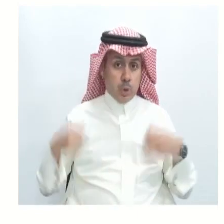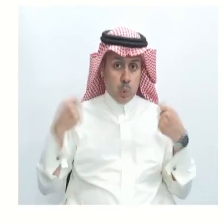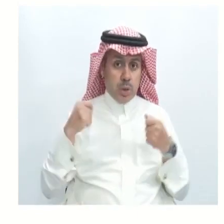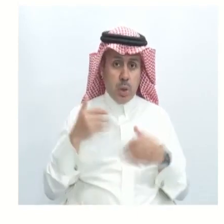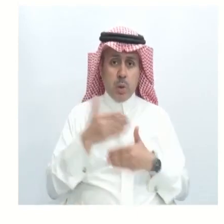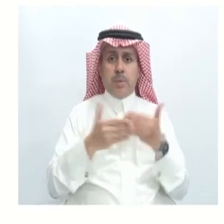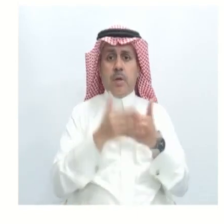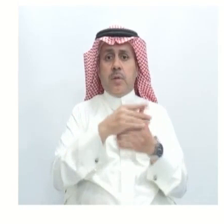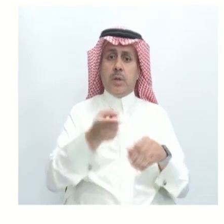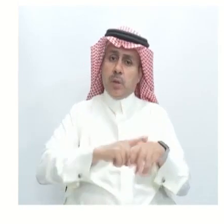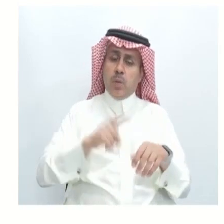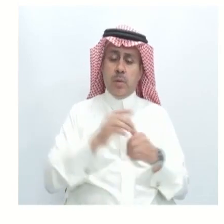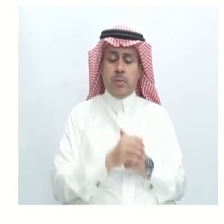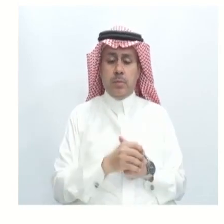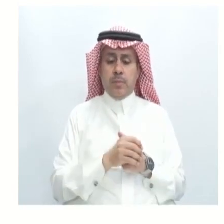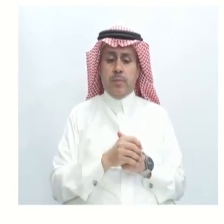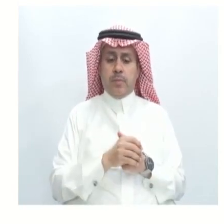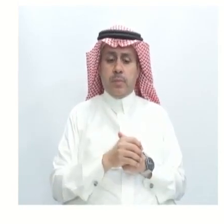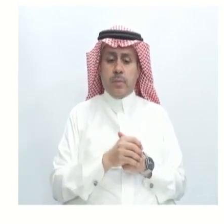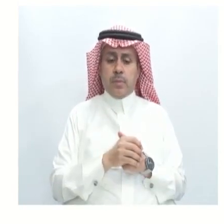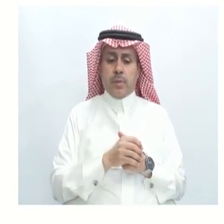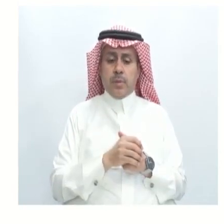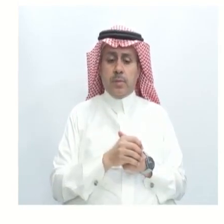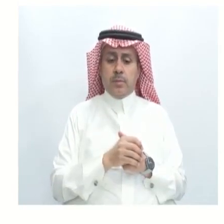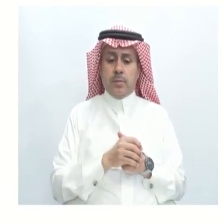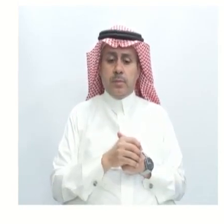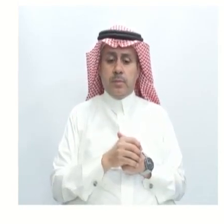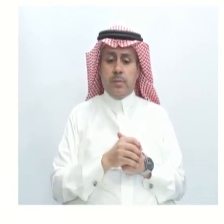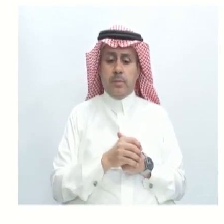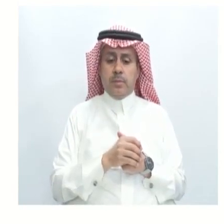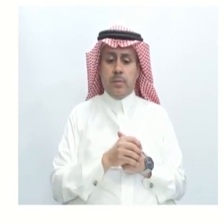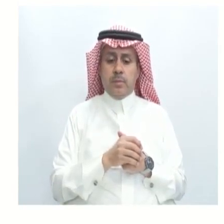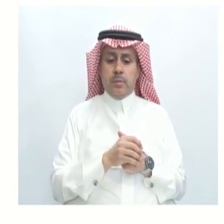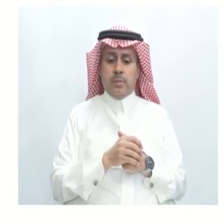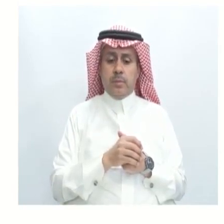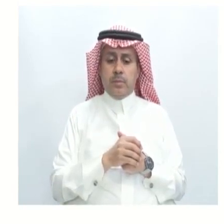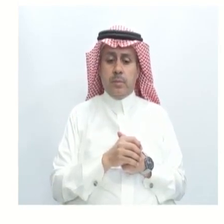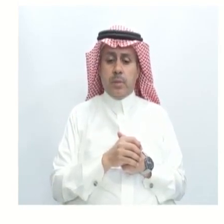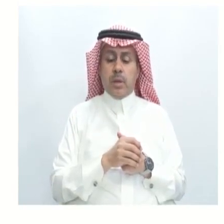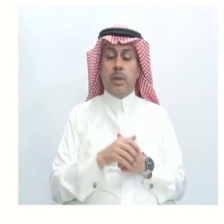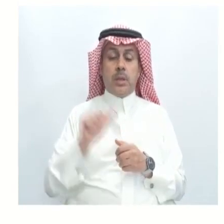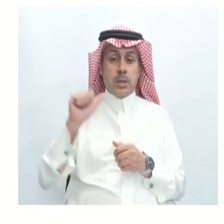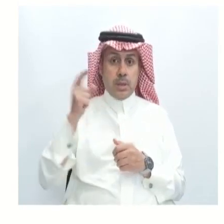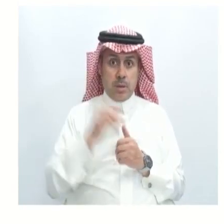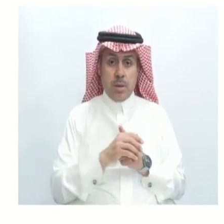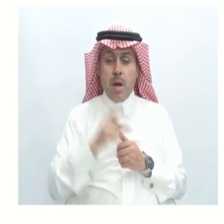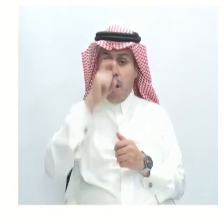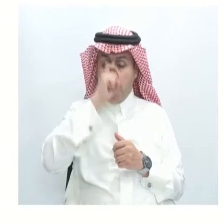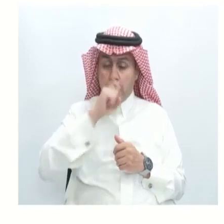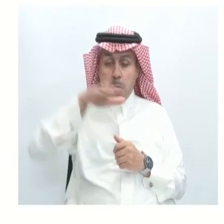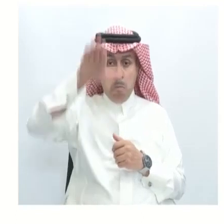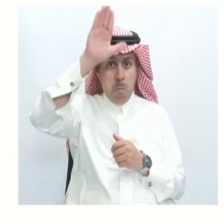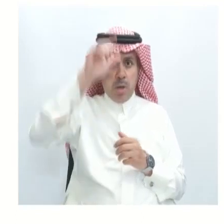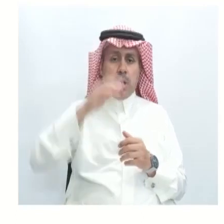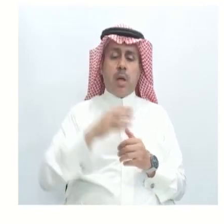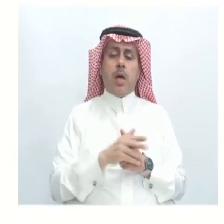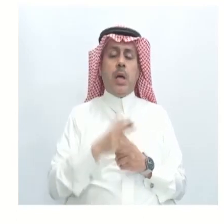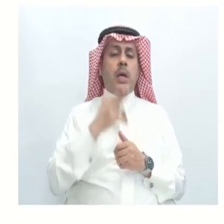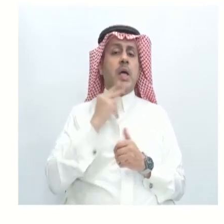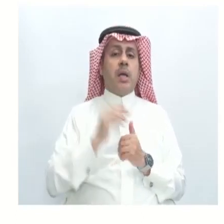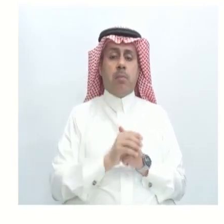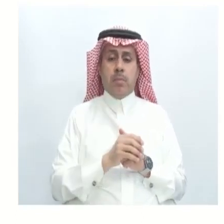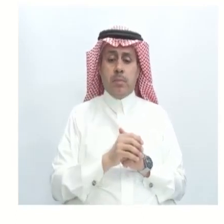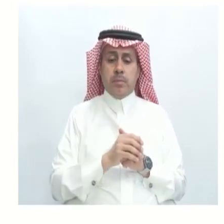ومما يوجد عندكم في الحاشيه في هذا الكتاب انه قد صدر الامر الملكي الكريم رقم